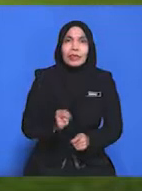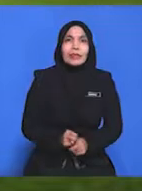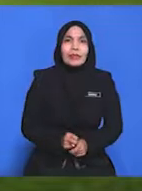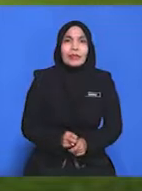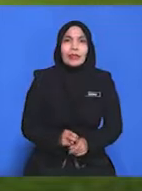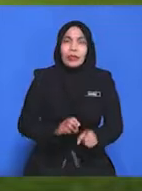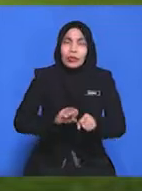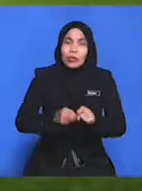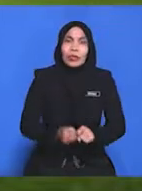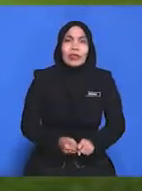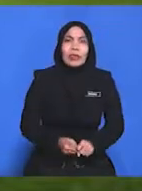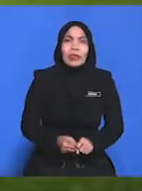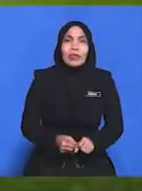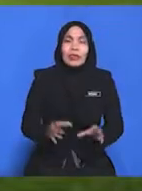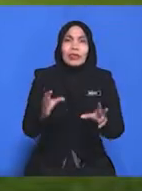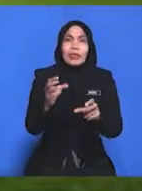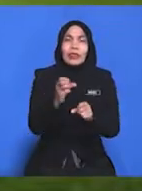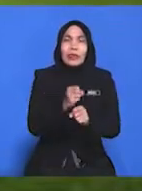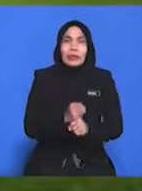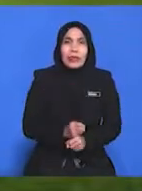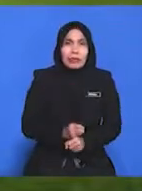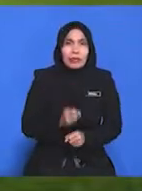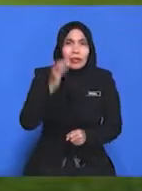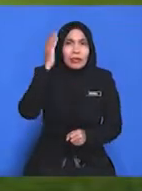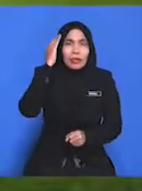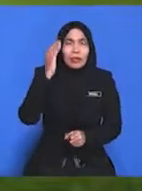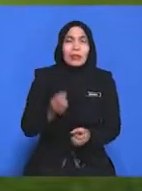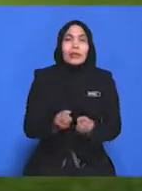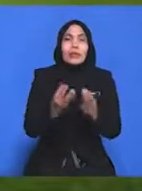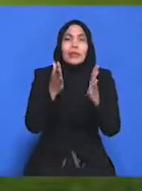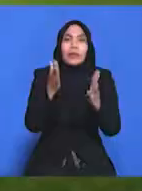pasti berapa ramai sebenarnya pegawai yang diperlukan.